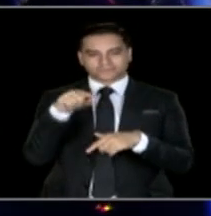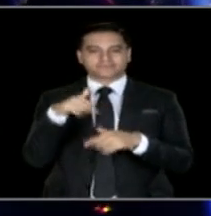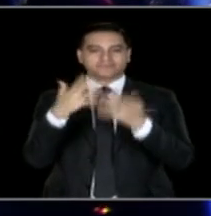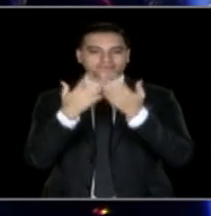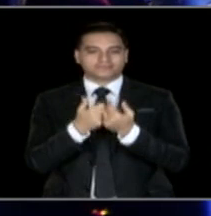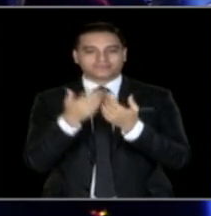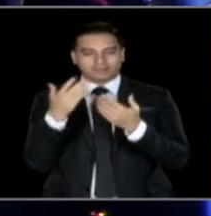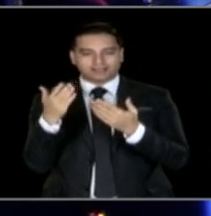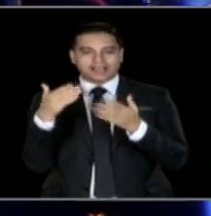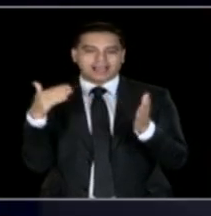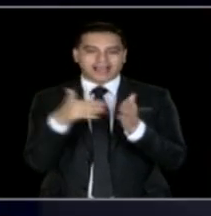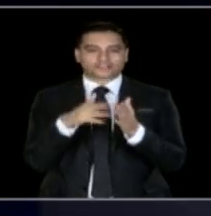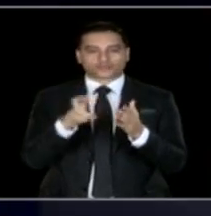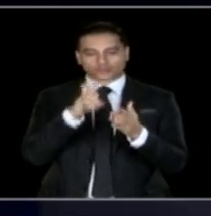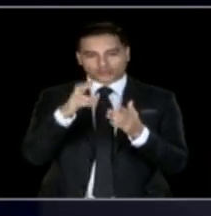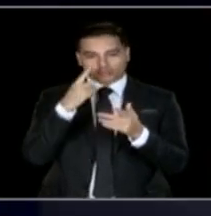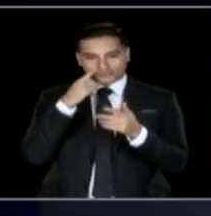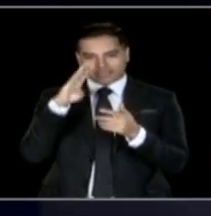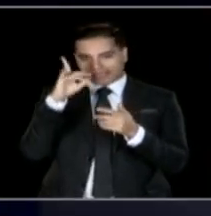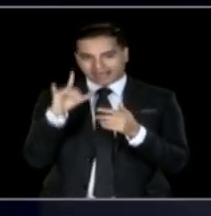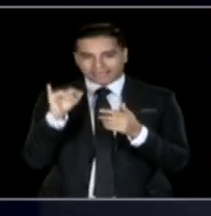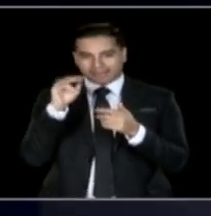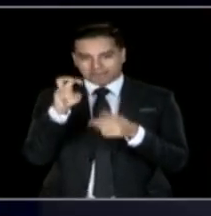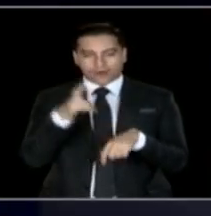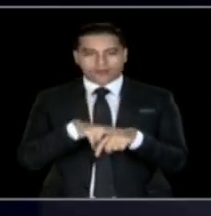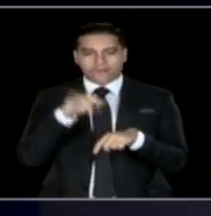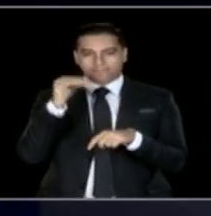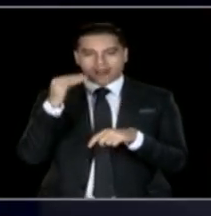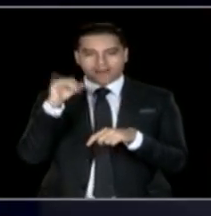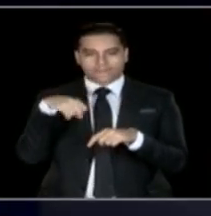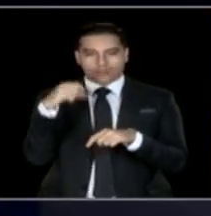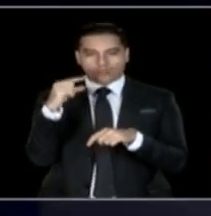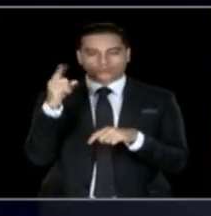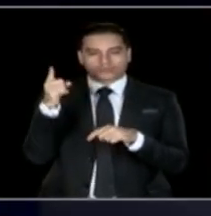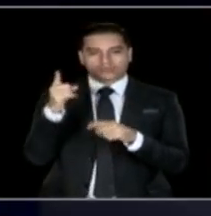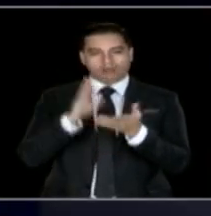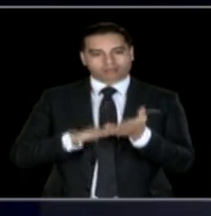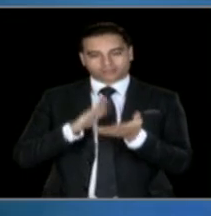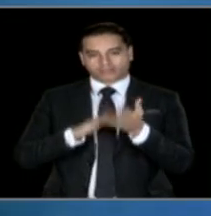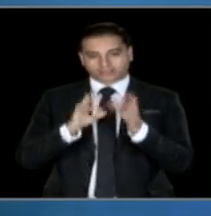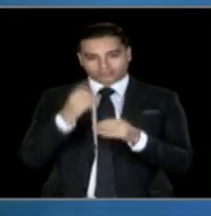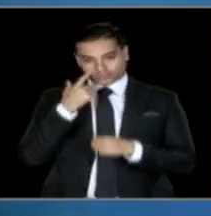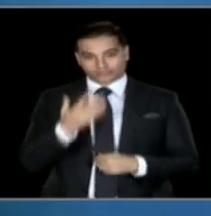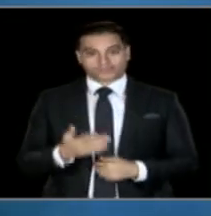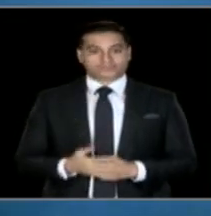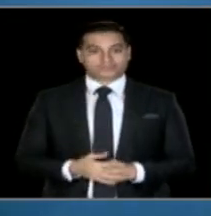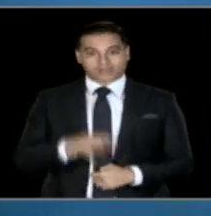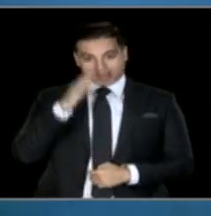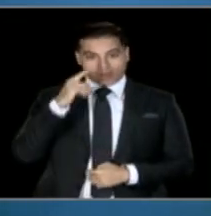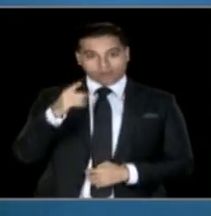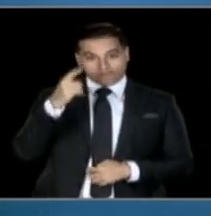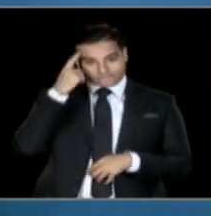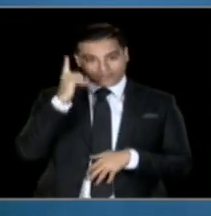ومحمود، محمود وكريمة. محمود الموقف متأزم جدا، لو